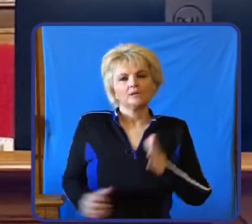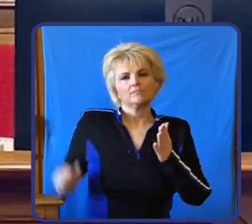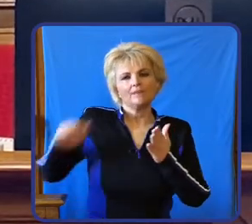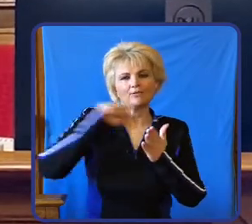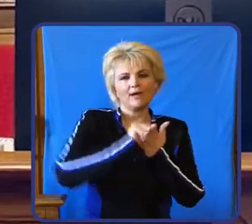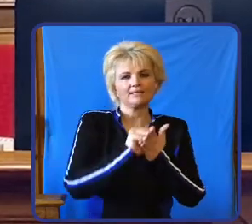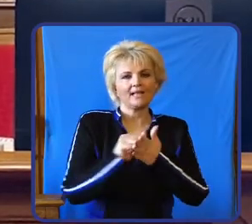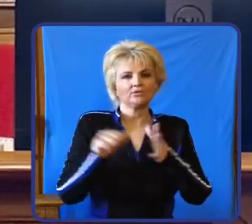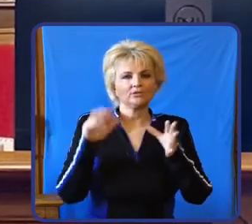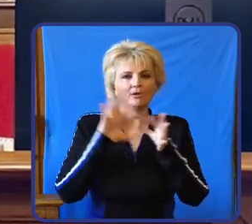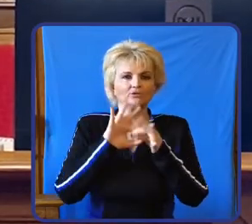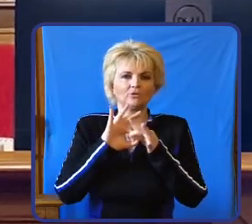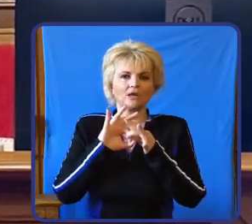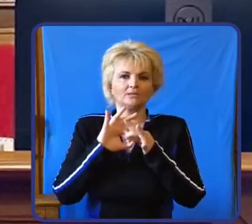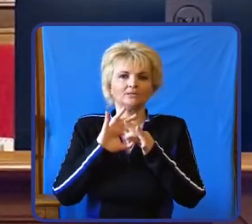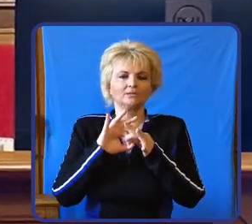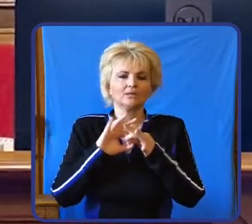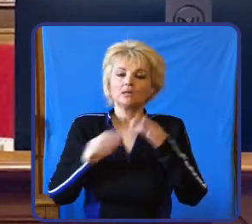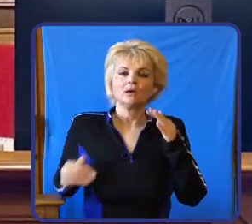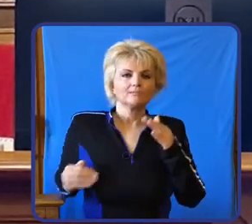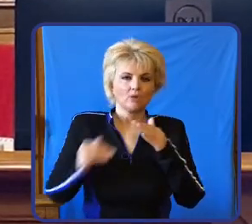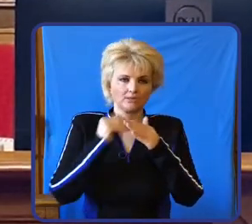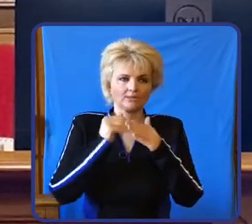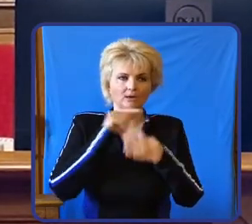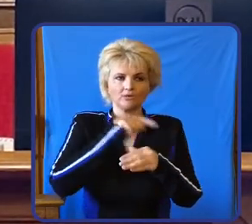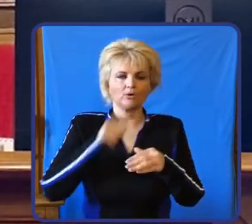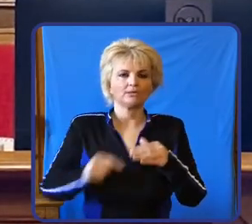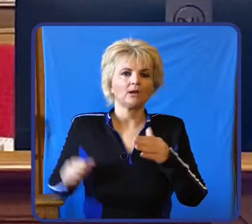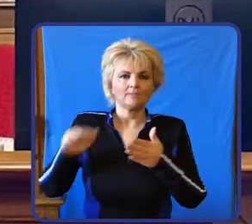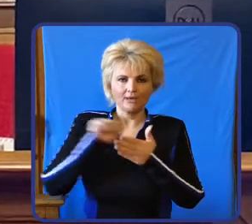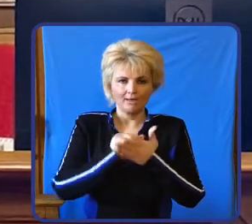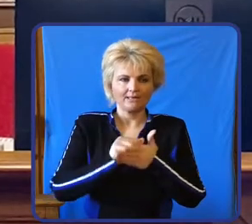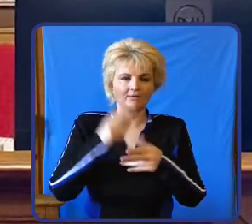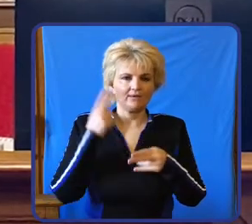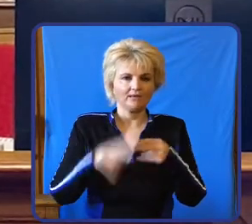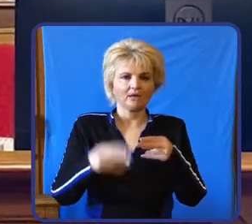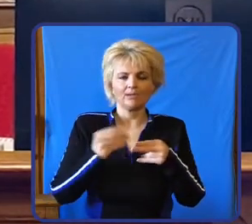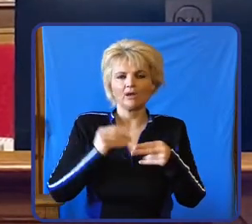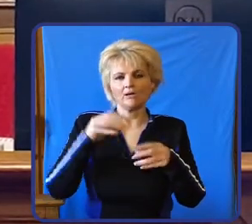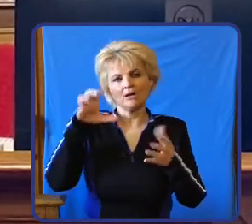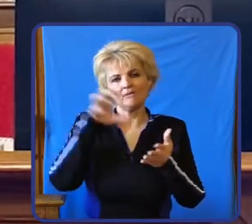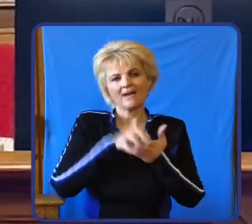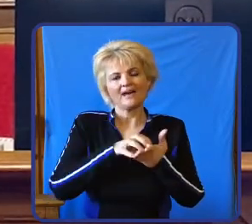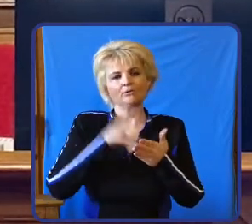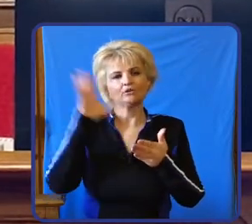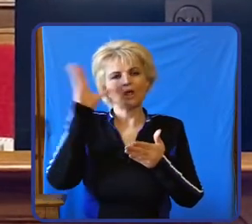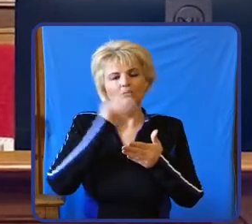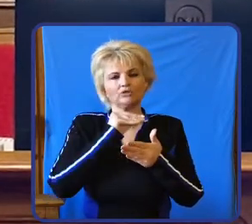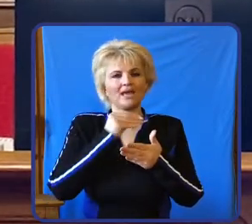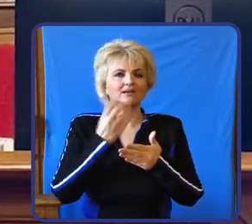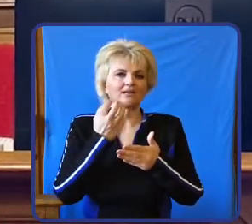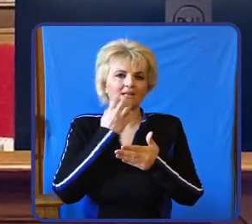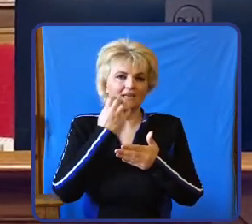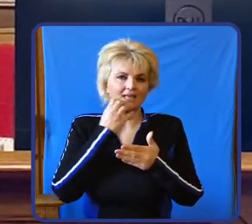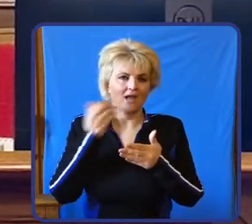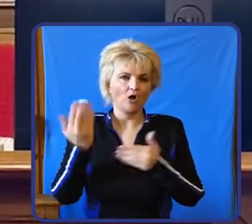beruházásokkal kapcsolatosan azt gondolom, hogy maximálisan azokat a beruházásokat végezzük, ami a város lakosságának az igényére fogalmazott